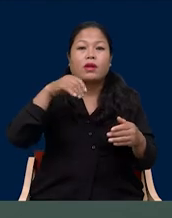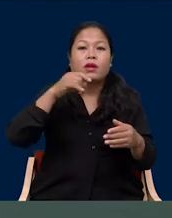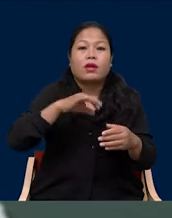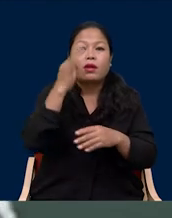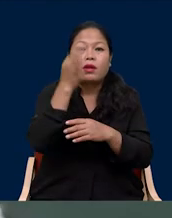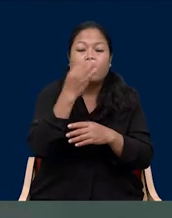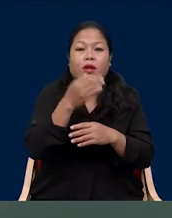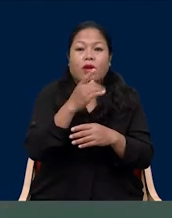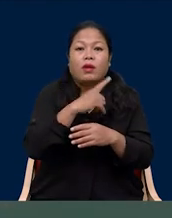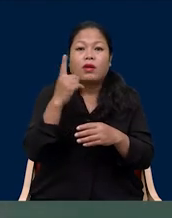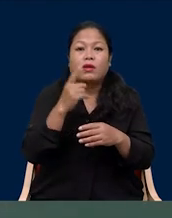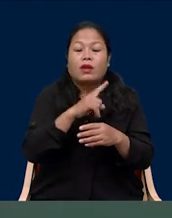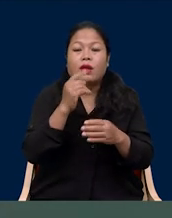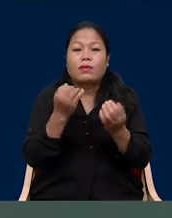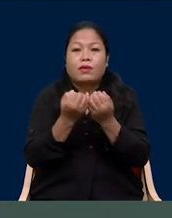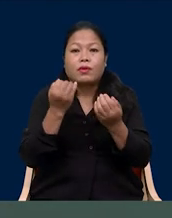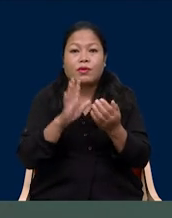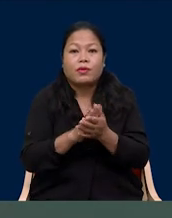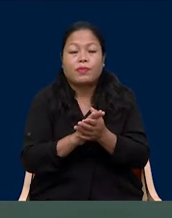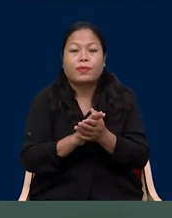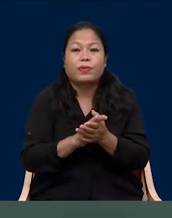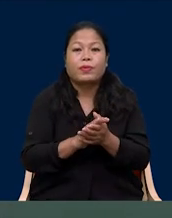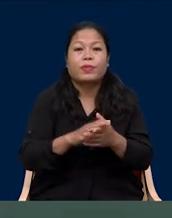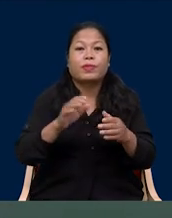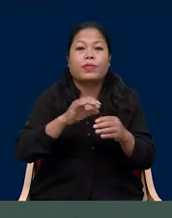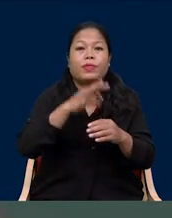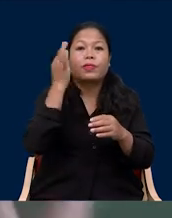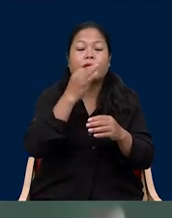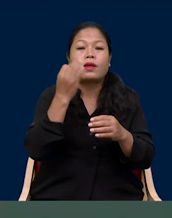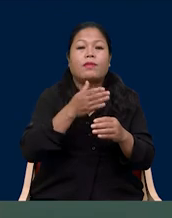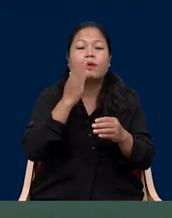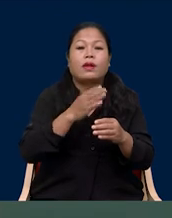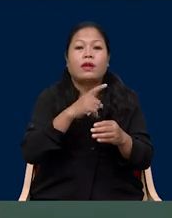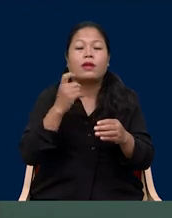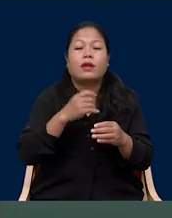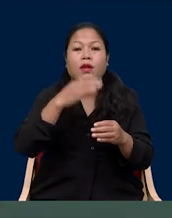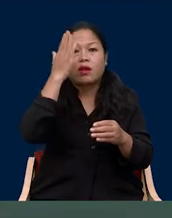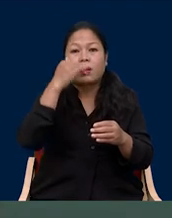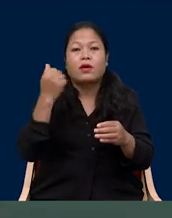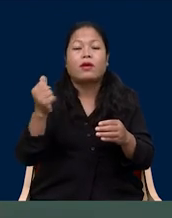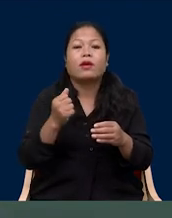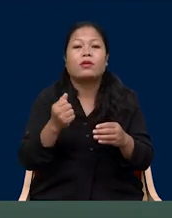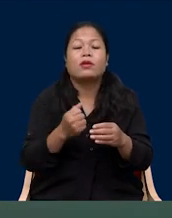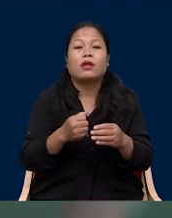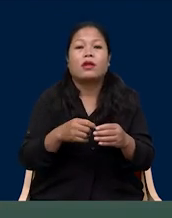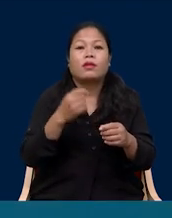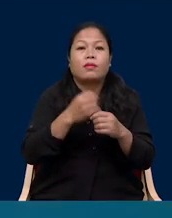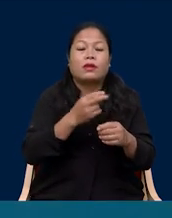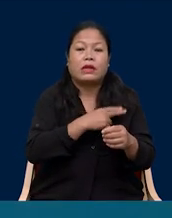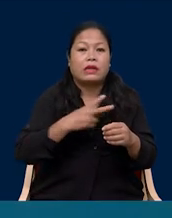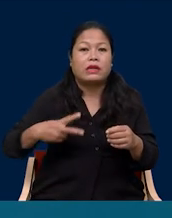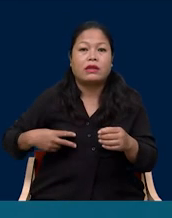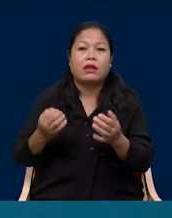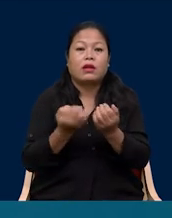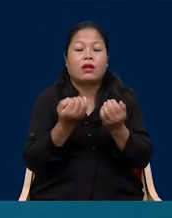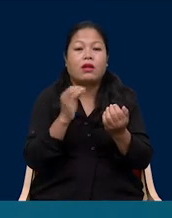बढ्दाखेरि हामीले इन्भाइरोमेन्टललाई चाहिँ लेस इम्प्याक्ट कसरी गर्ने र प्रो इन्भाइरोमेन्ट र प्रो क्लाइमेटको लागि चाहिँ कसरी अब प्रडक्ट